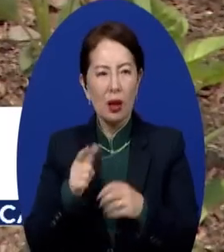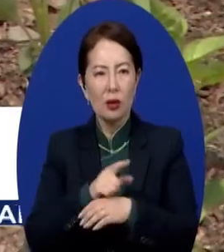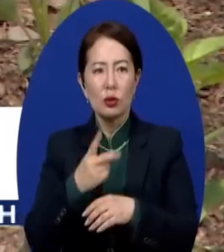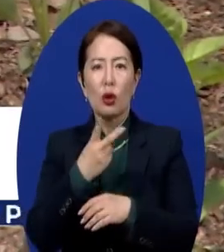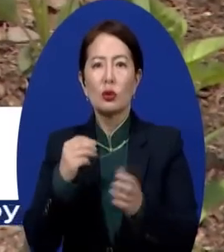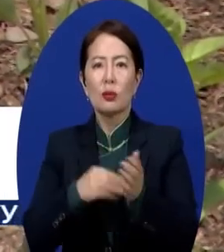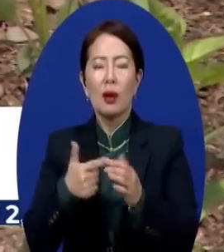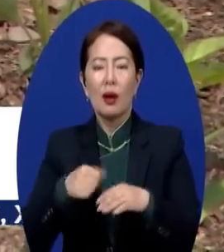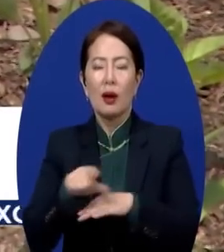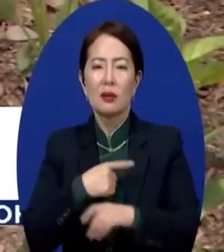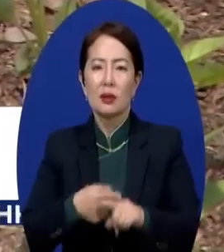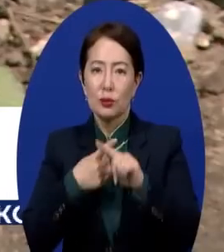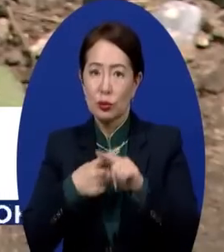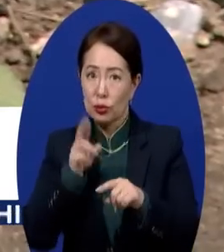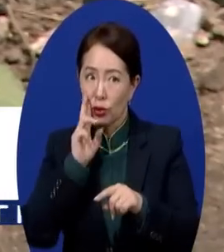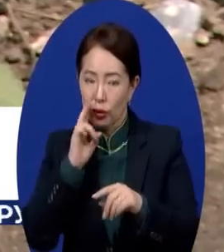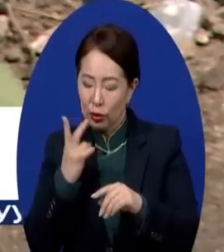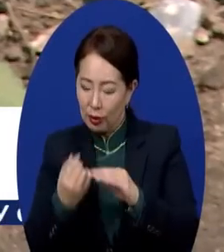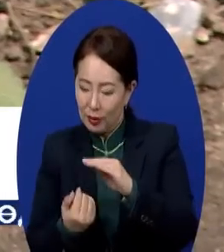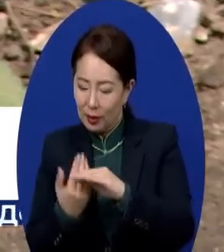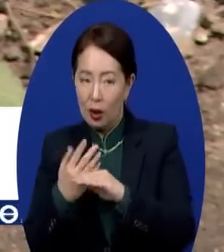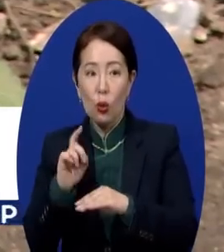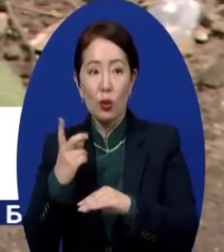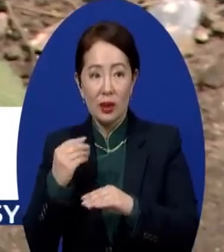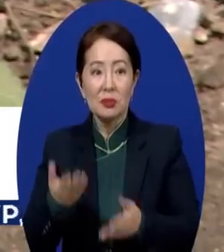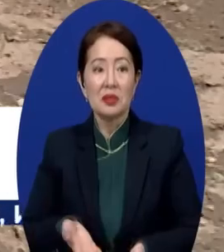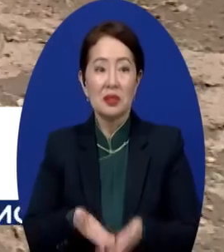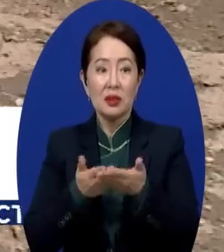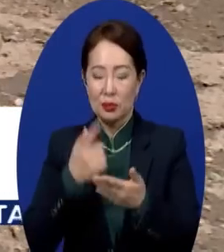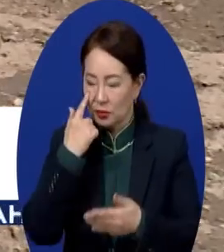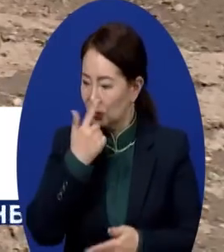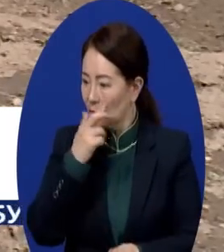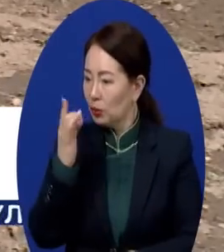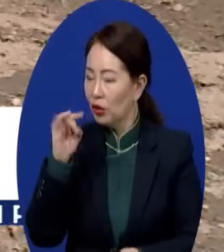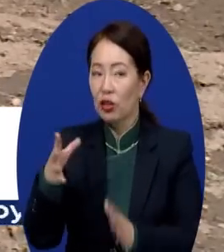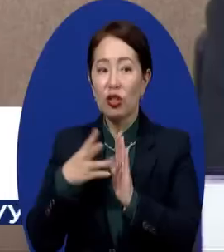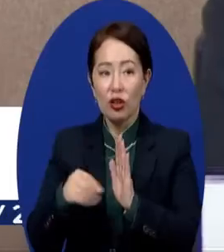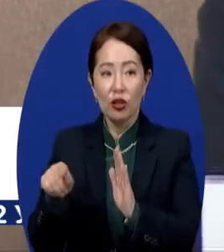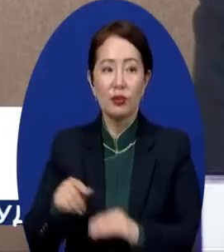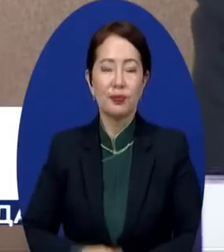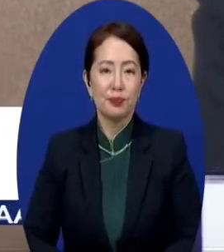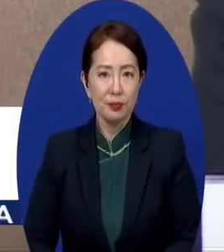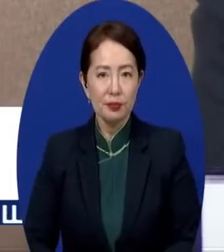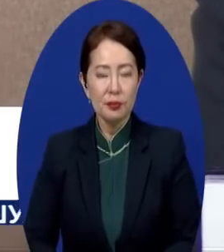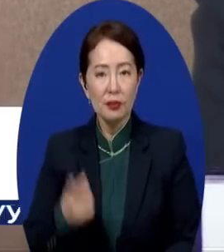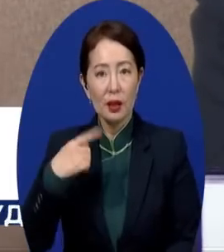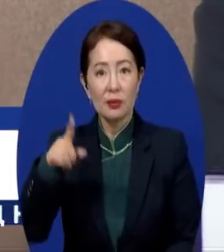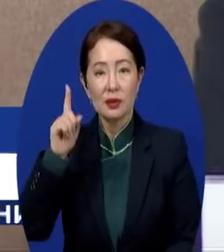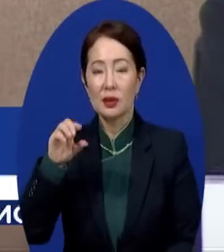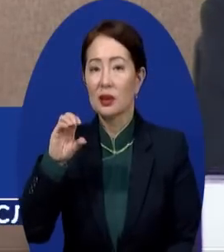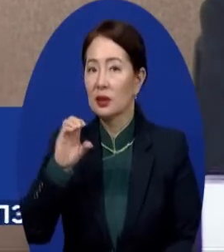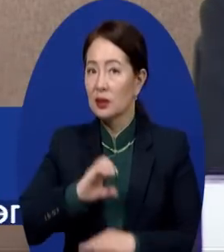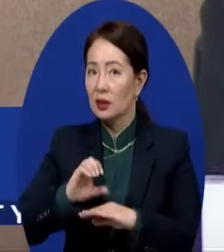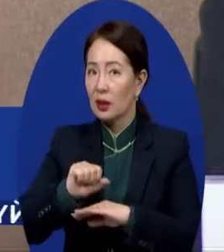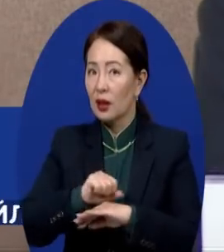нэмэгдүүлнэ. Ингэснээр хүнсний ногоо тариалах, хүлэмжийн аж ахуйг дэмжихэд бодитоор нөлөөлөх тооцоолол байна. За хамгийн ихэнх нэгтлээ одоо Сэлэн аймаг